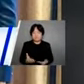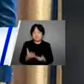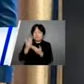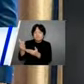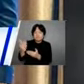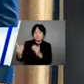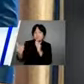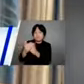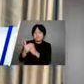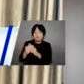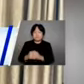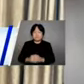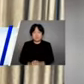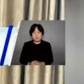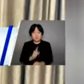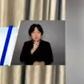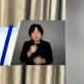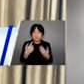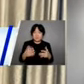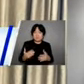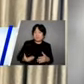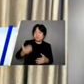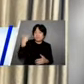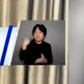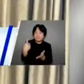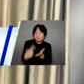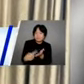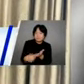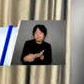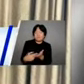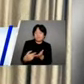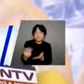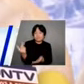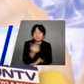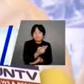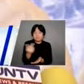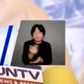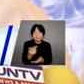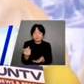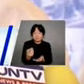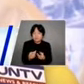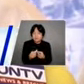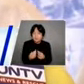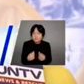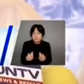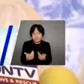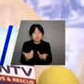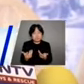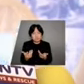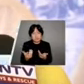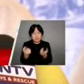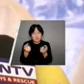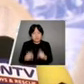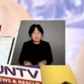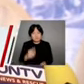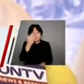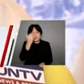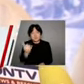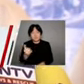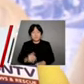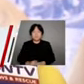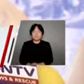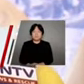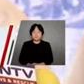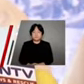pahuhupain ang tensyon sa bilateral consultative mechanism kamakailan. That's why we talk. But certainly, sinabi ko, we've